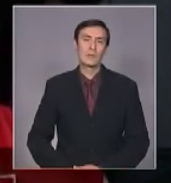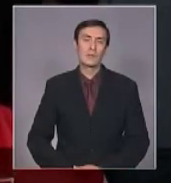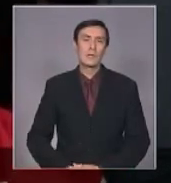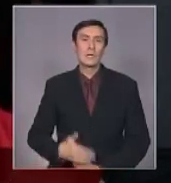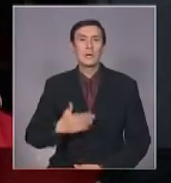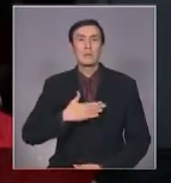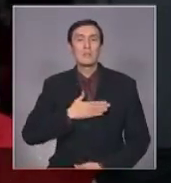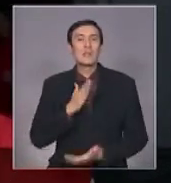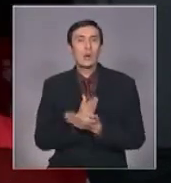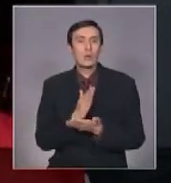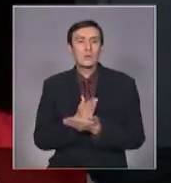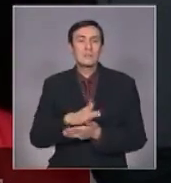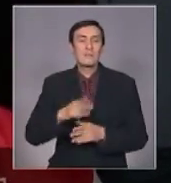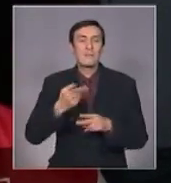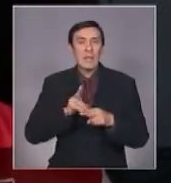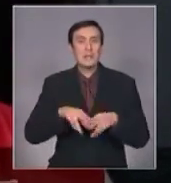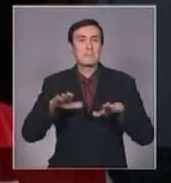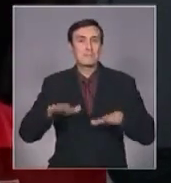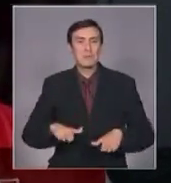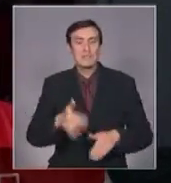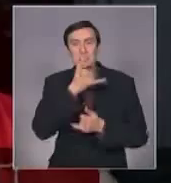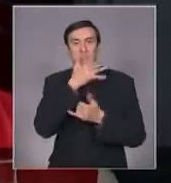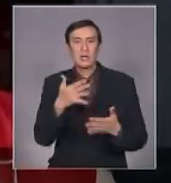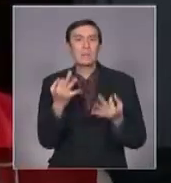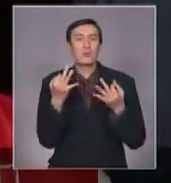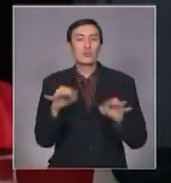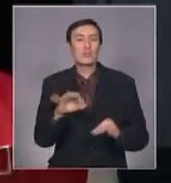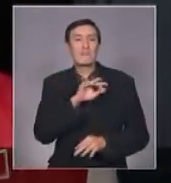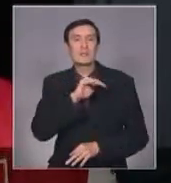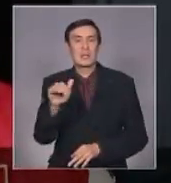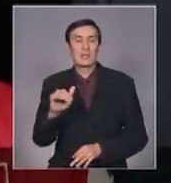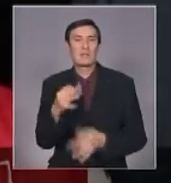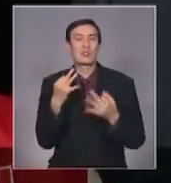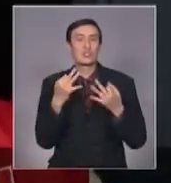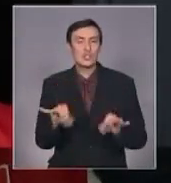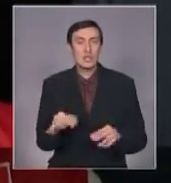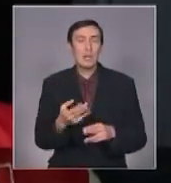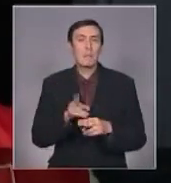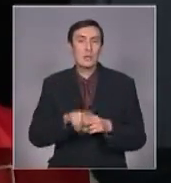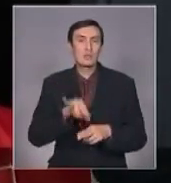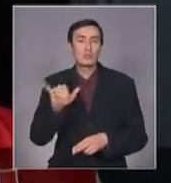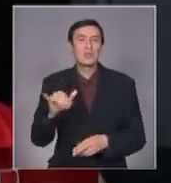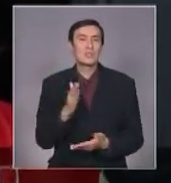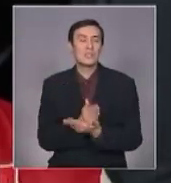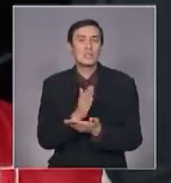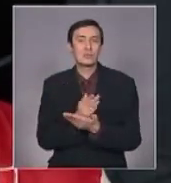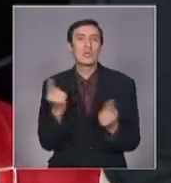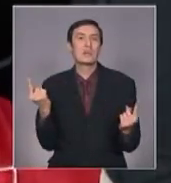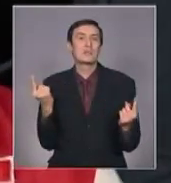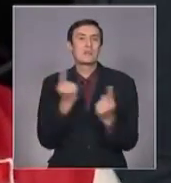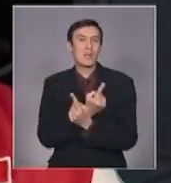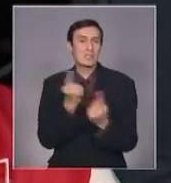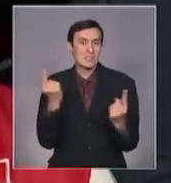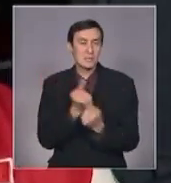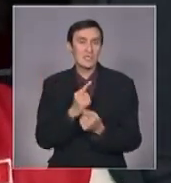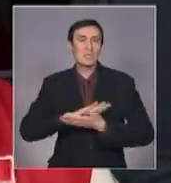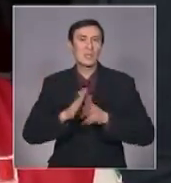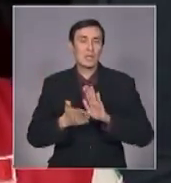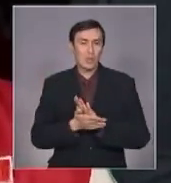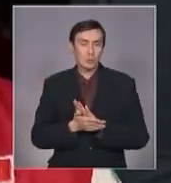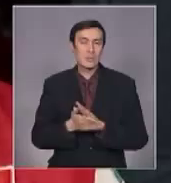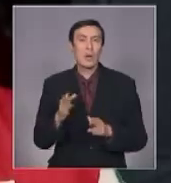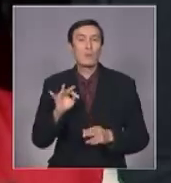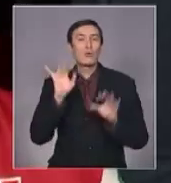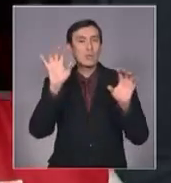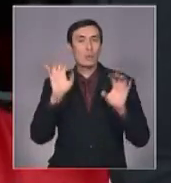Мы разместили здесь всех этих мигрантов. Они не смогли получить официального убежища. К тому же у них статус транзитных. Это новое определение.